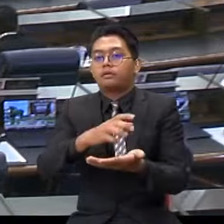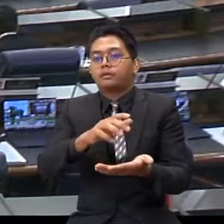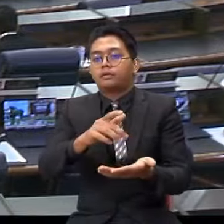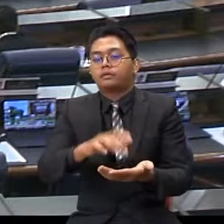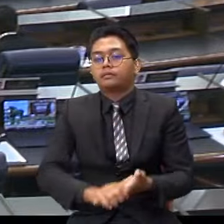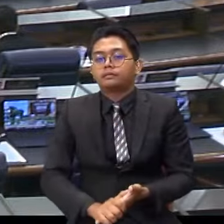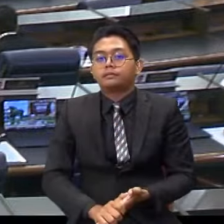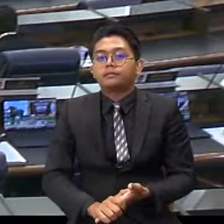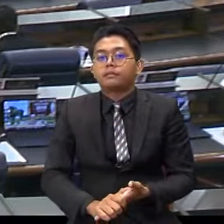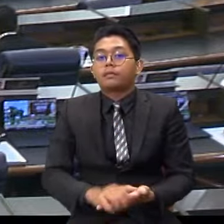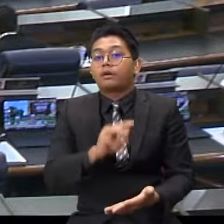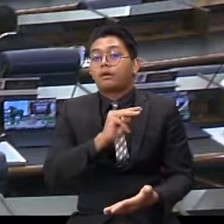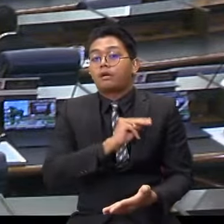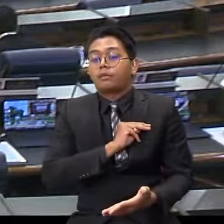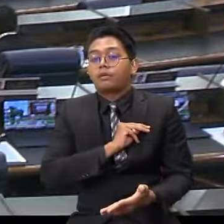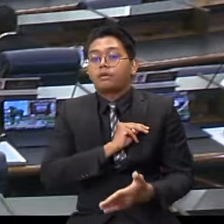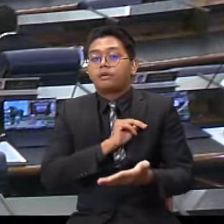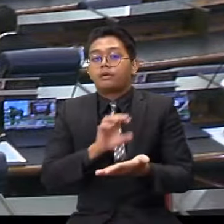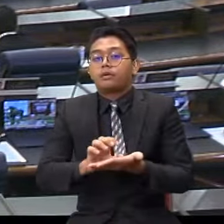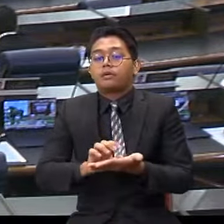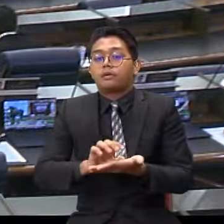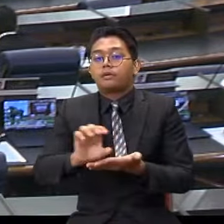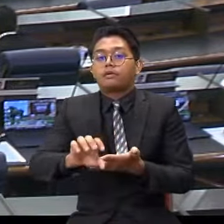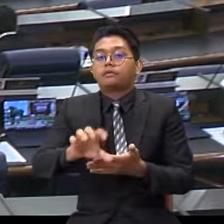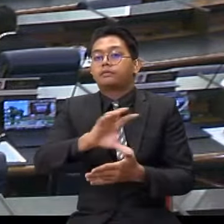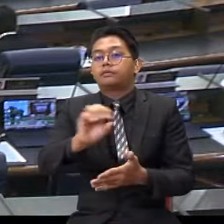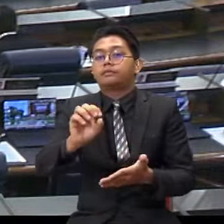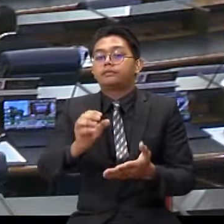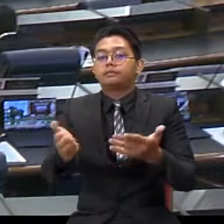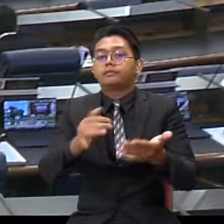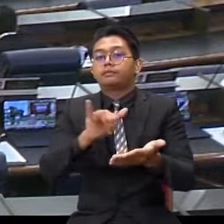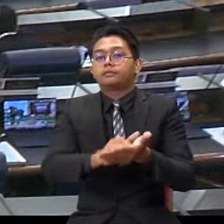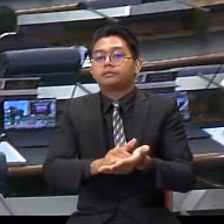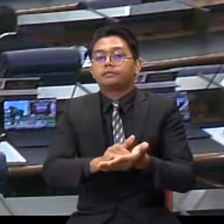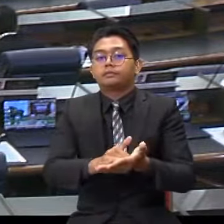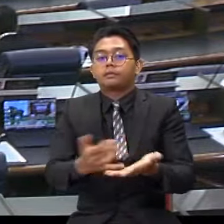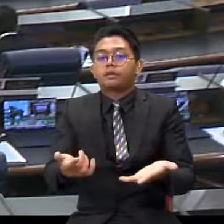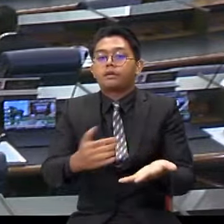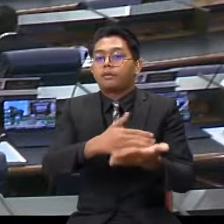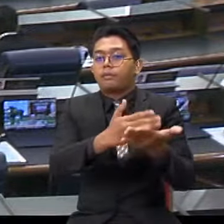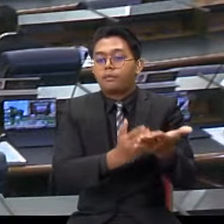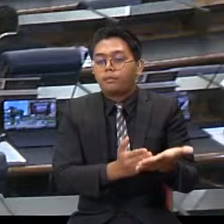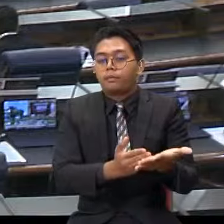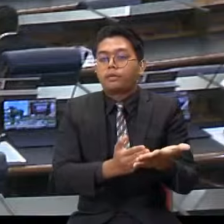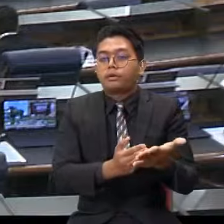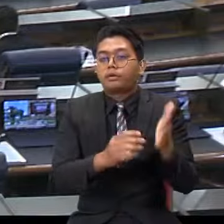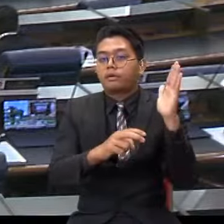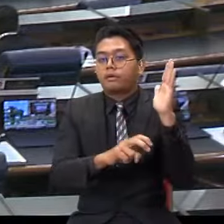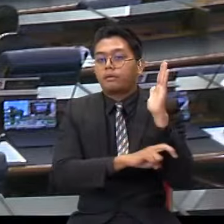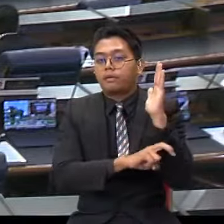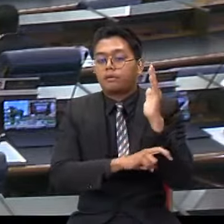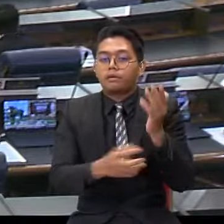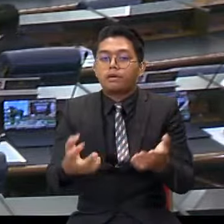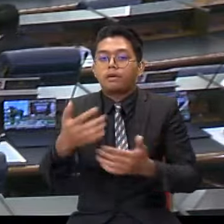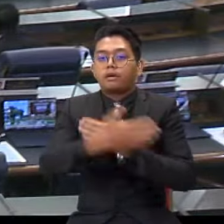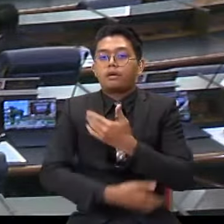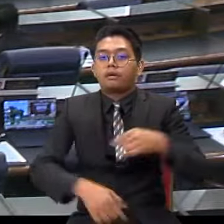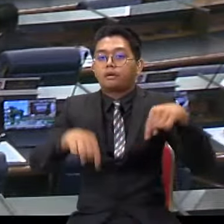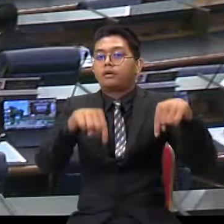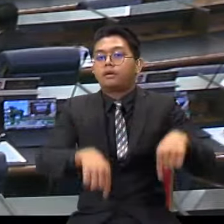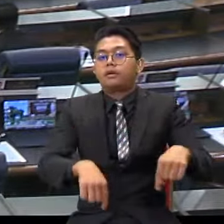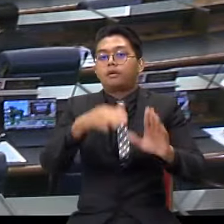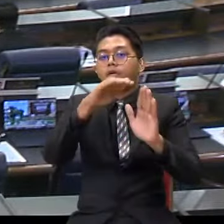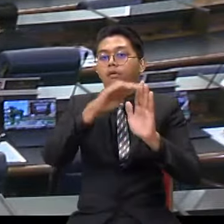kemahiran NW ini saya rasa ini boleh jadi satu jawapan kepada Banyak perkara di Malaysia yang pertama